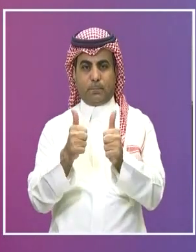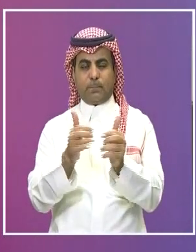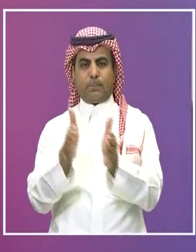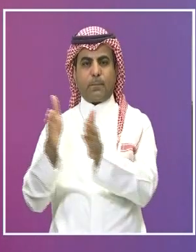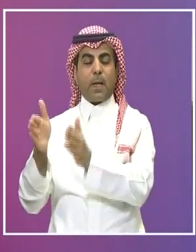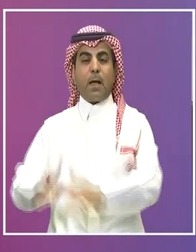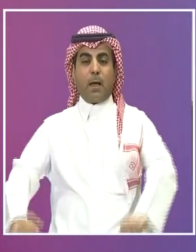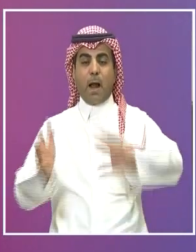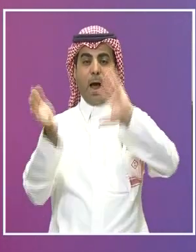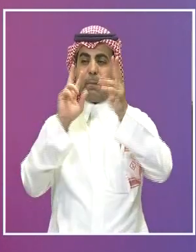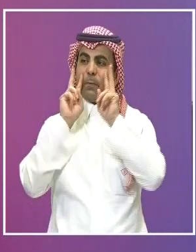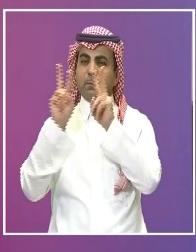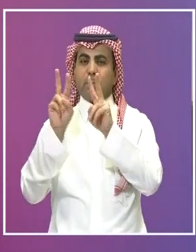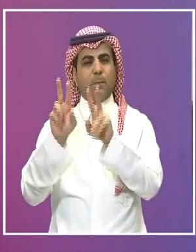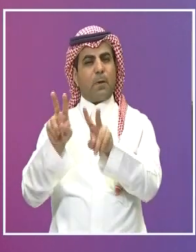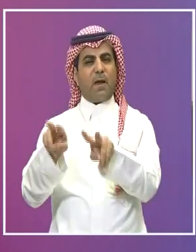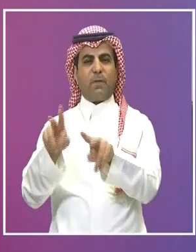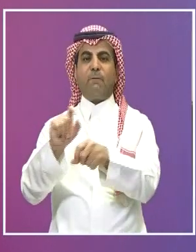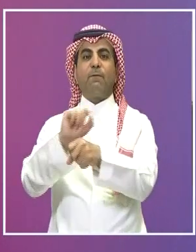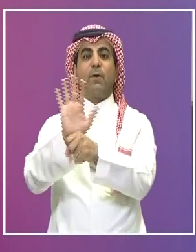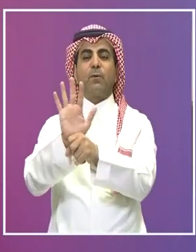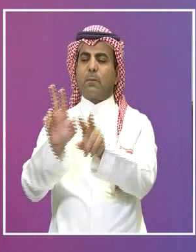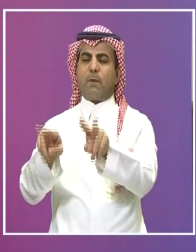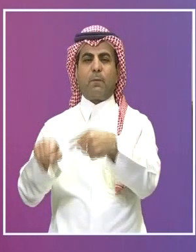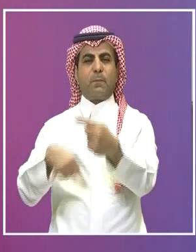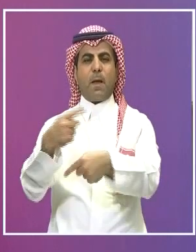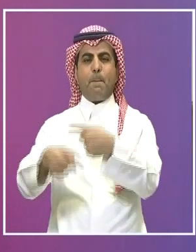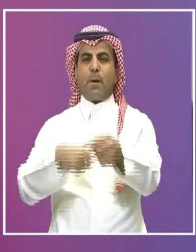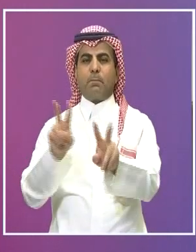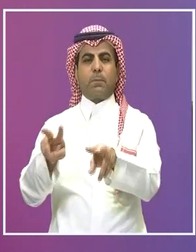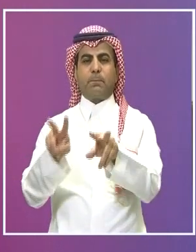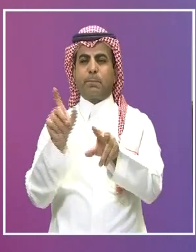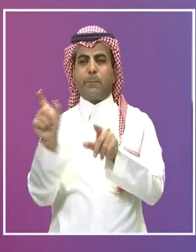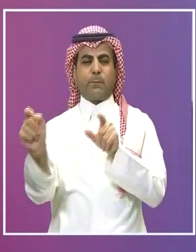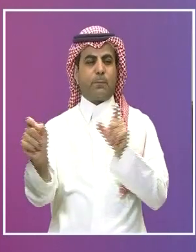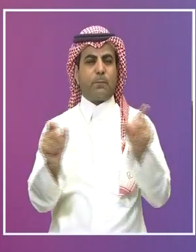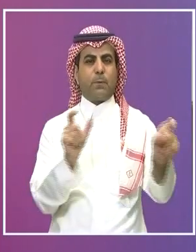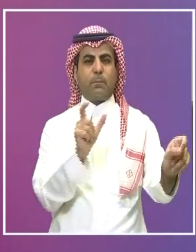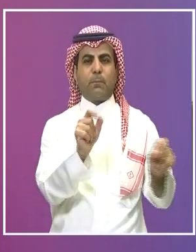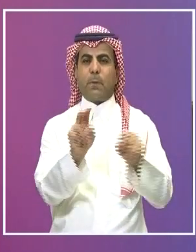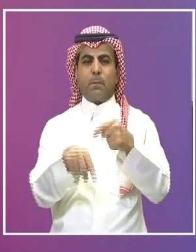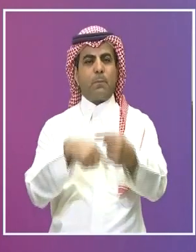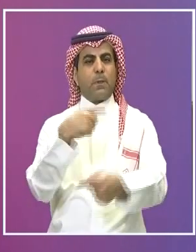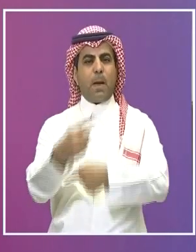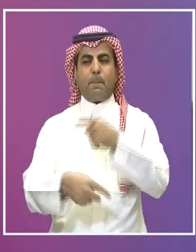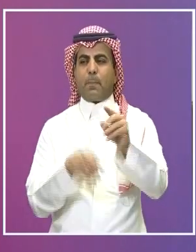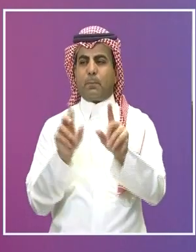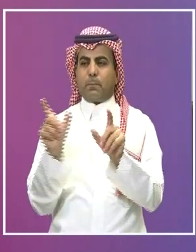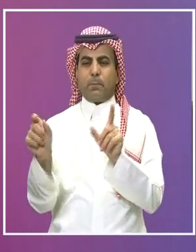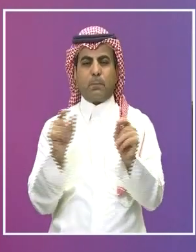الجائحة لا تزال مستمرة ولا تزال دول العالم المتعددة ترصدها وتبلغ عن الحالات الجديدة والمستجدة فيها،